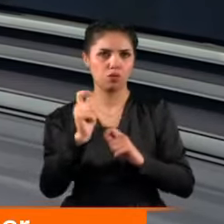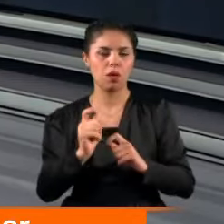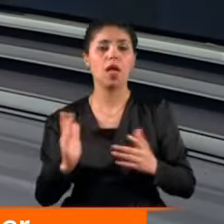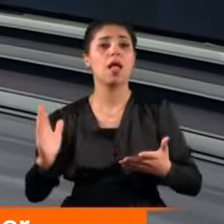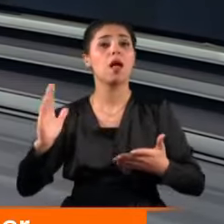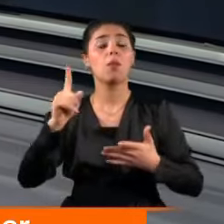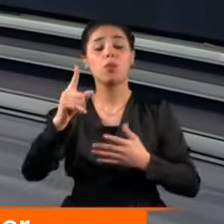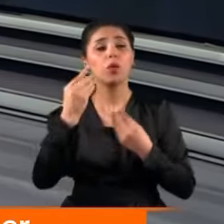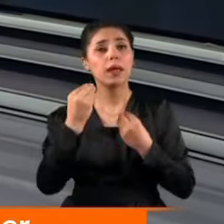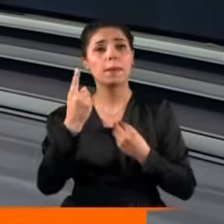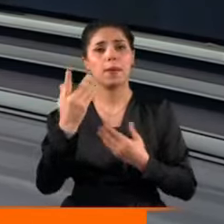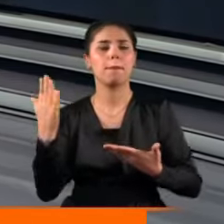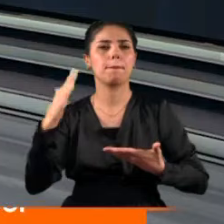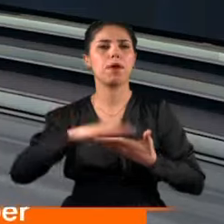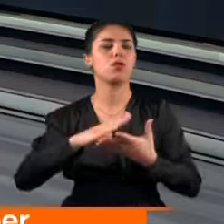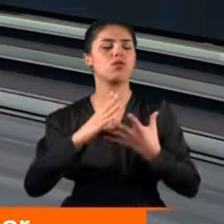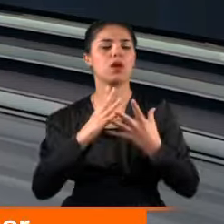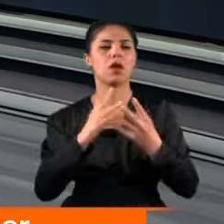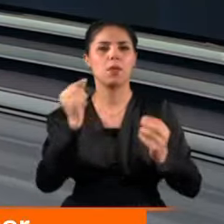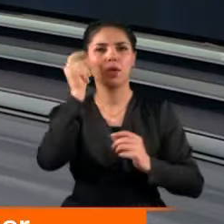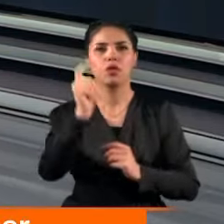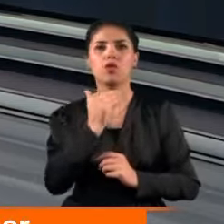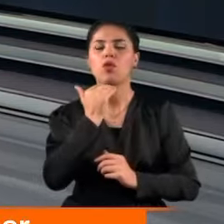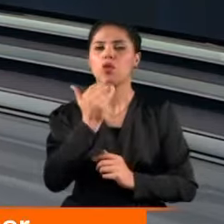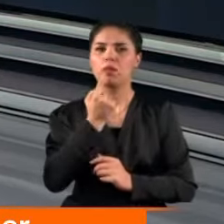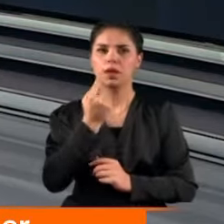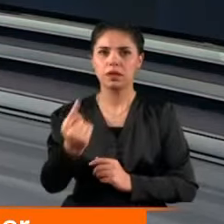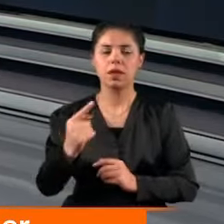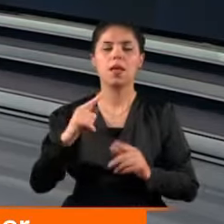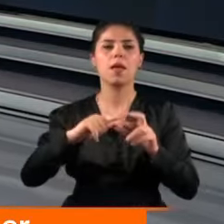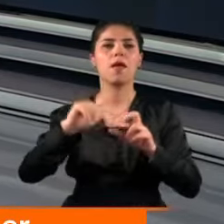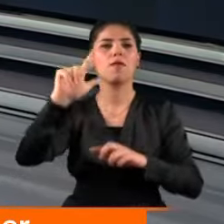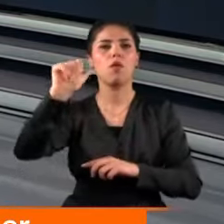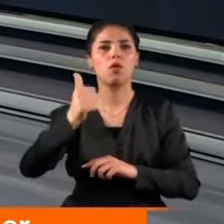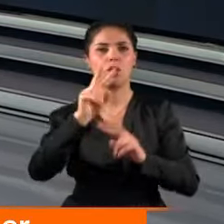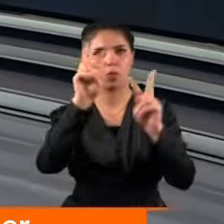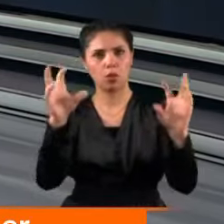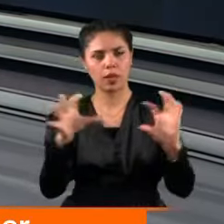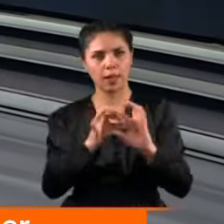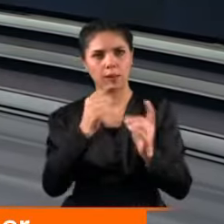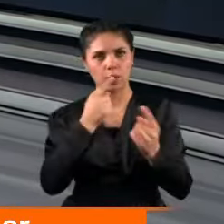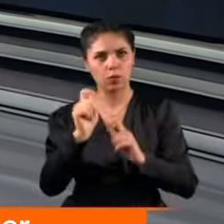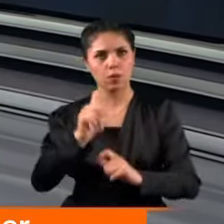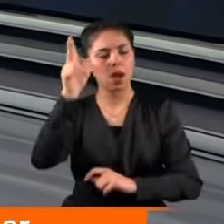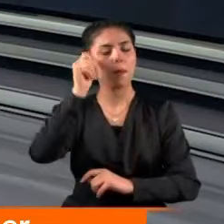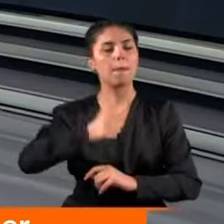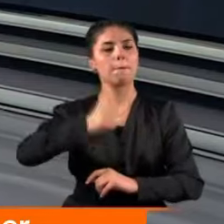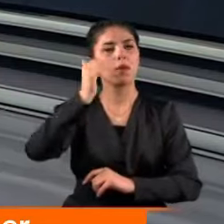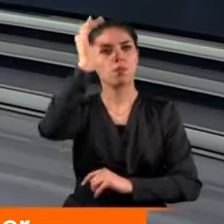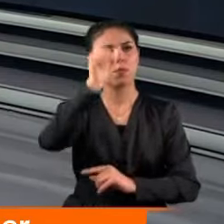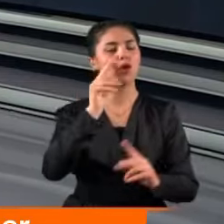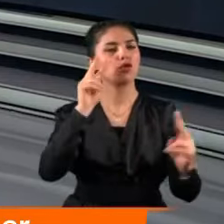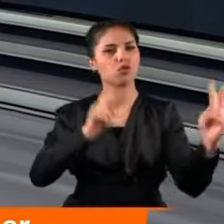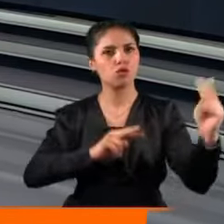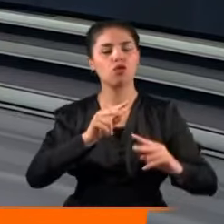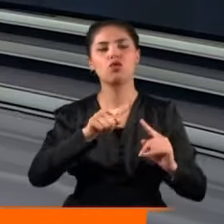sözleriyle. Anlamlı bir çağrıda bulundu ve çok merak edilen bir diğer konu da F-16 meselesi. Amerika Birleşik Devletleri Başkanı Joe Biden'la görüştüğünü,